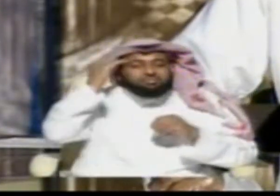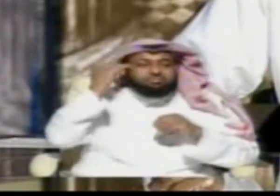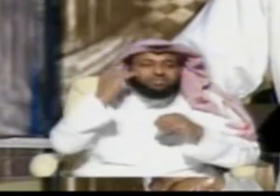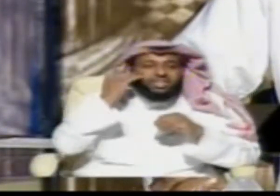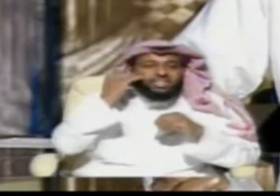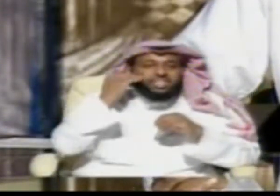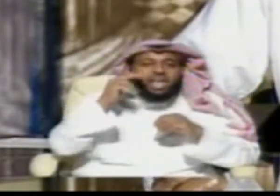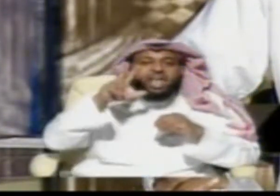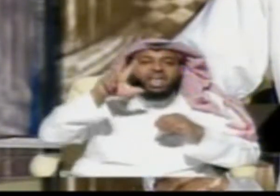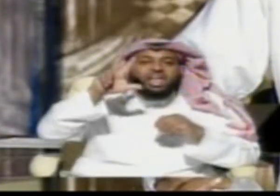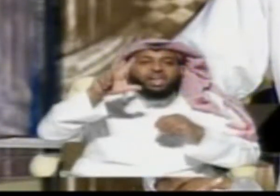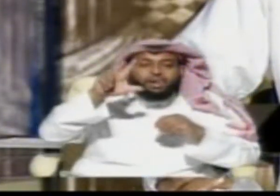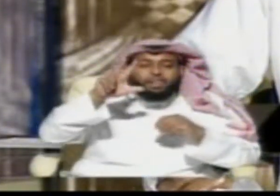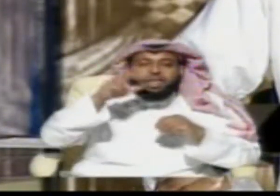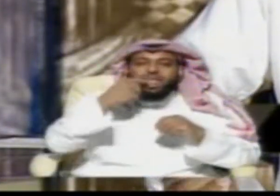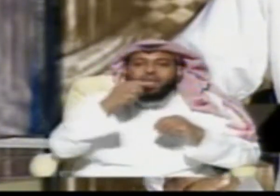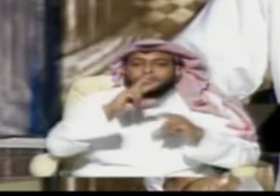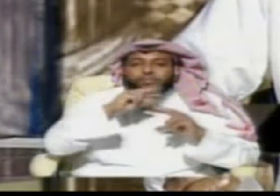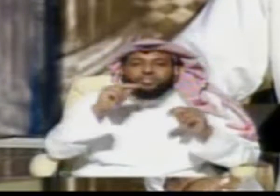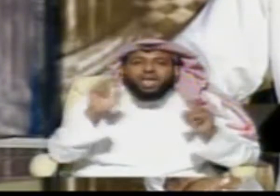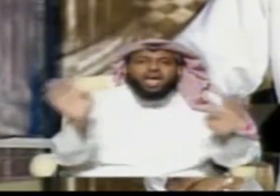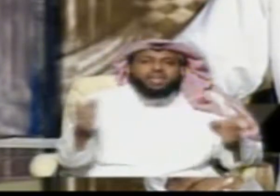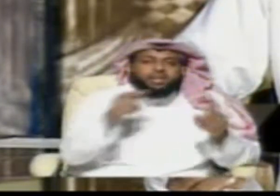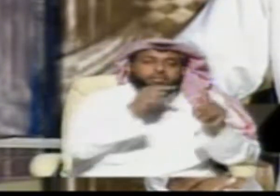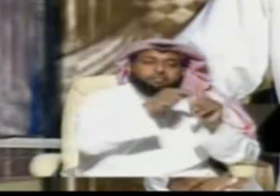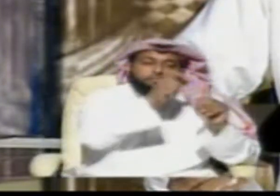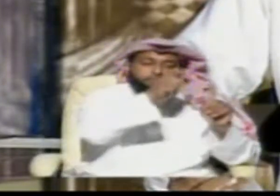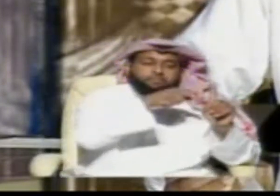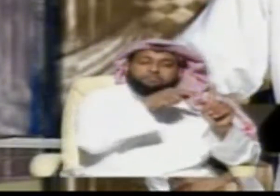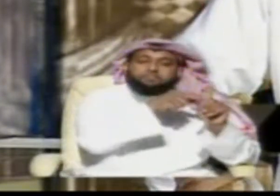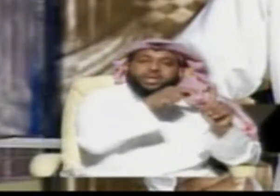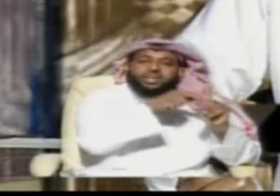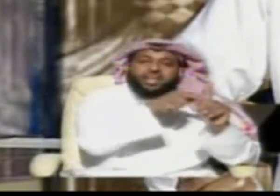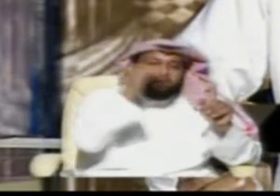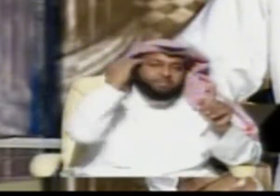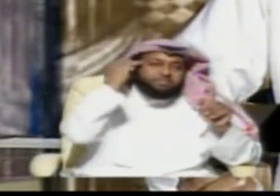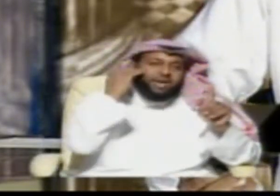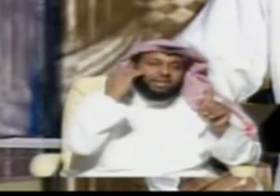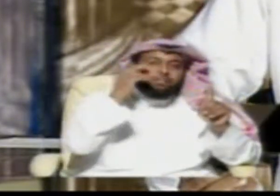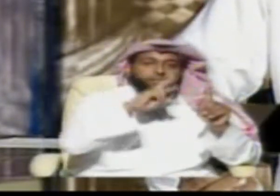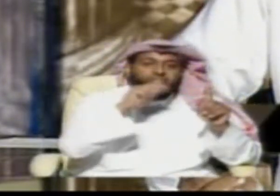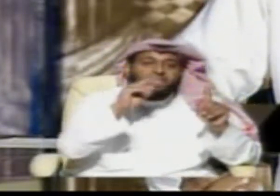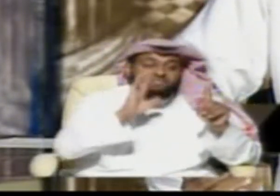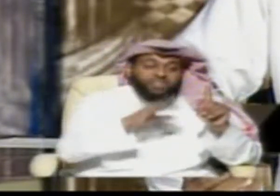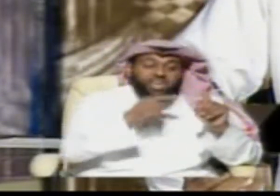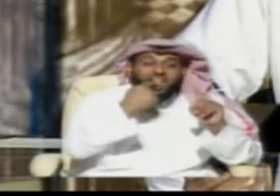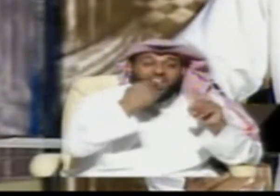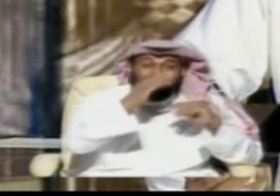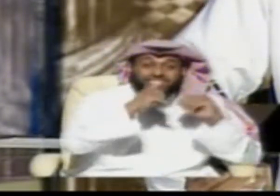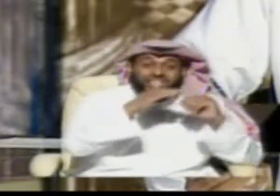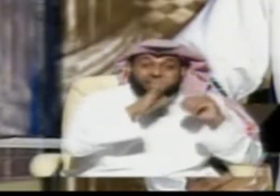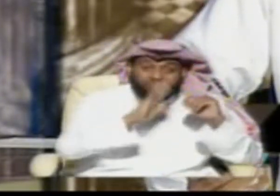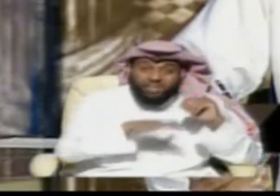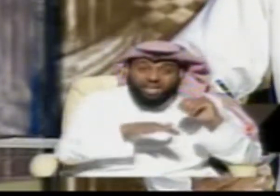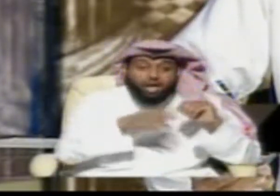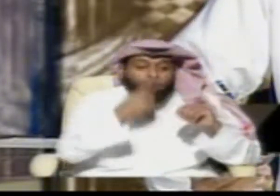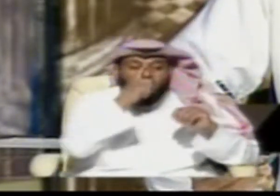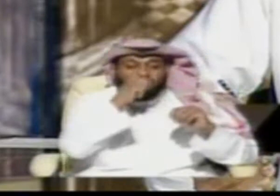أن الحائض تمنع من دخول المصلى العيد كما تمنع من دخول المسجد ولو كان المصلى في الصحراء؟